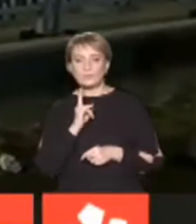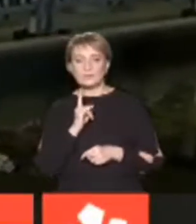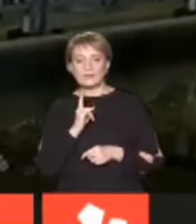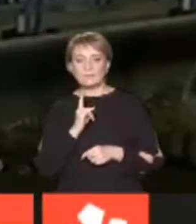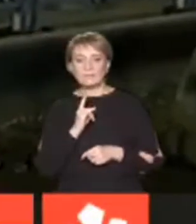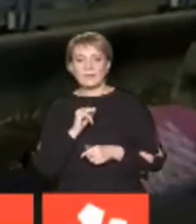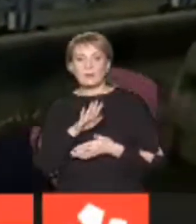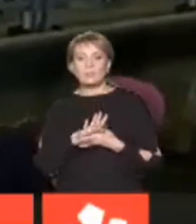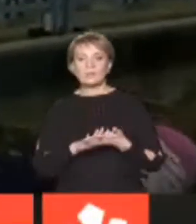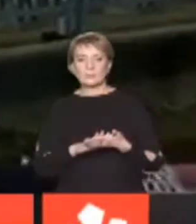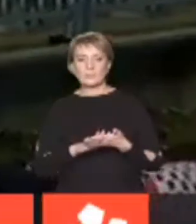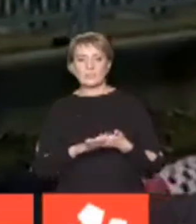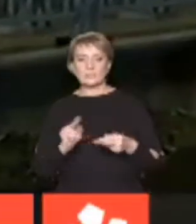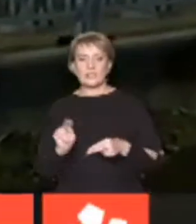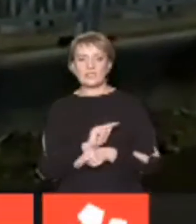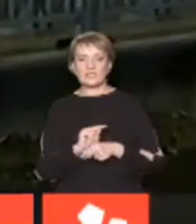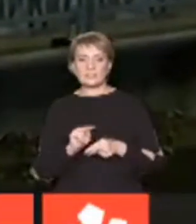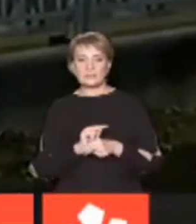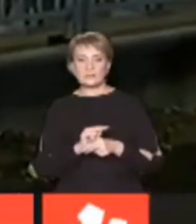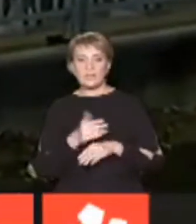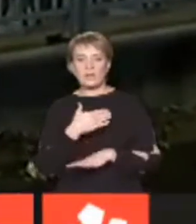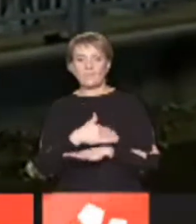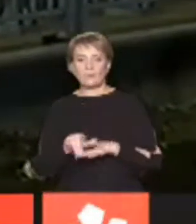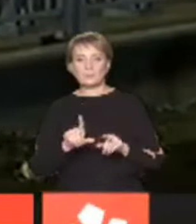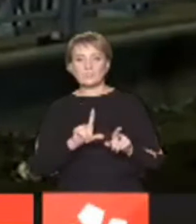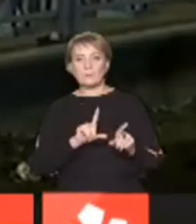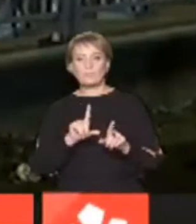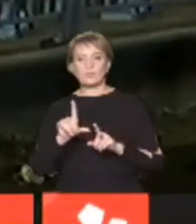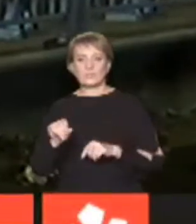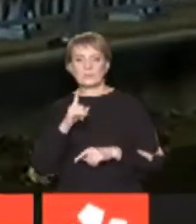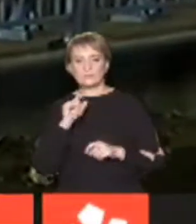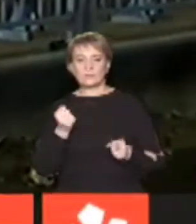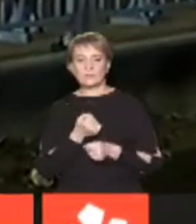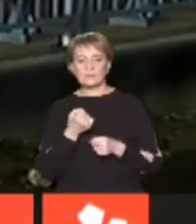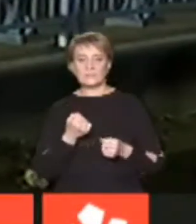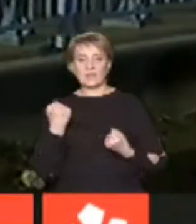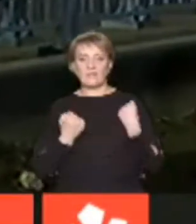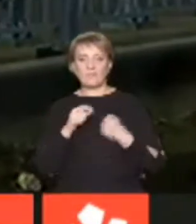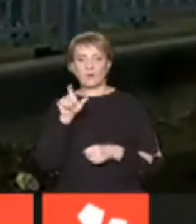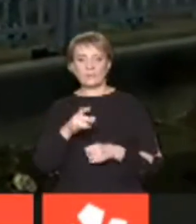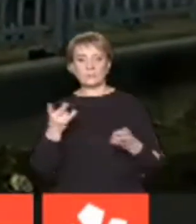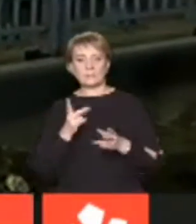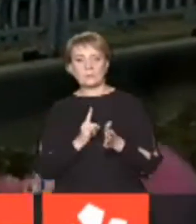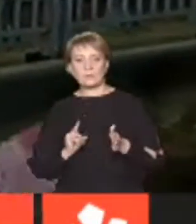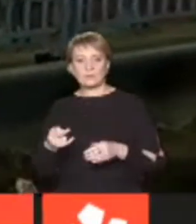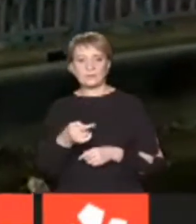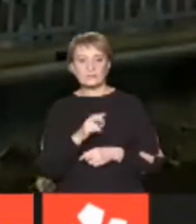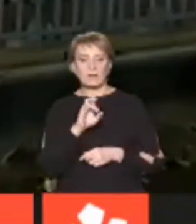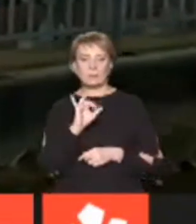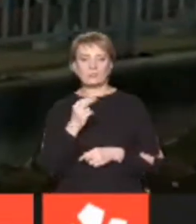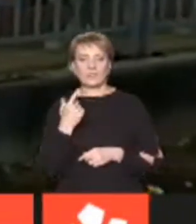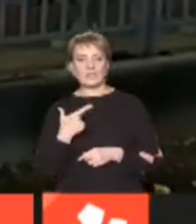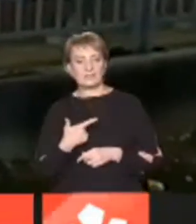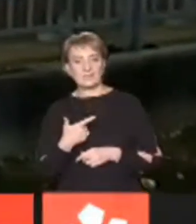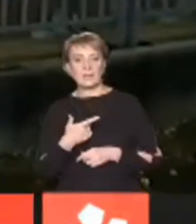реконструкція, вулицею Гетьмана проїхати буде неможливо. Тому водіям доведеться об'їжджати або Борщагівською, або